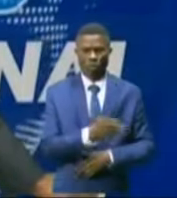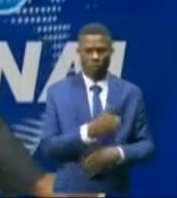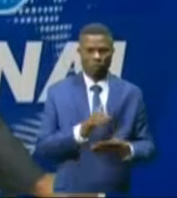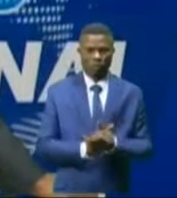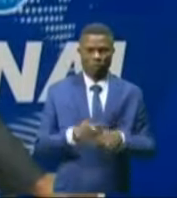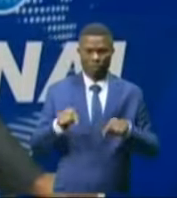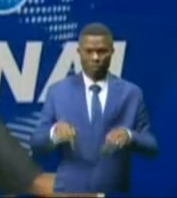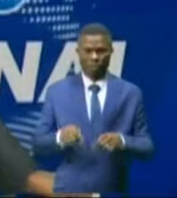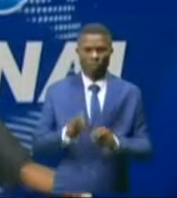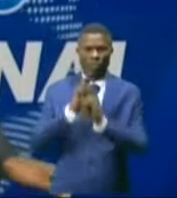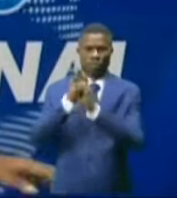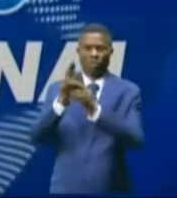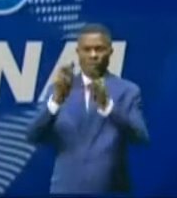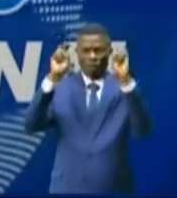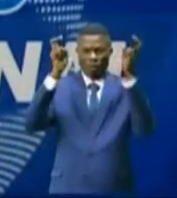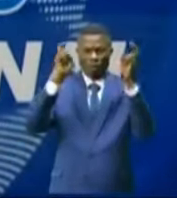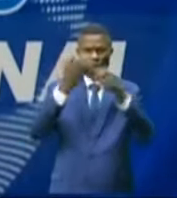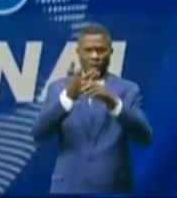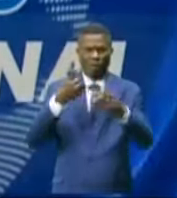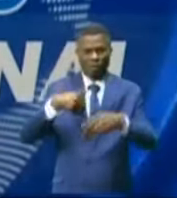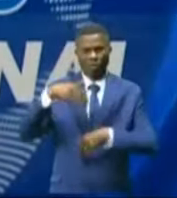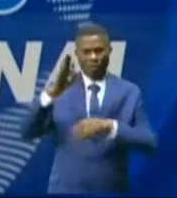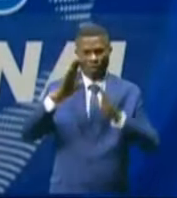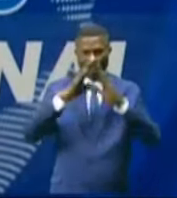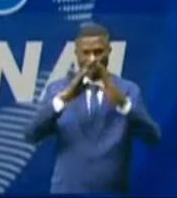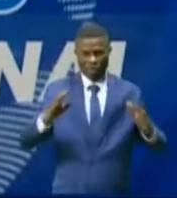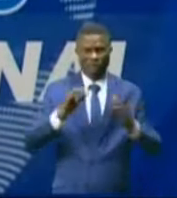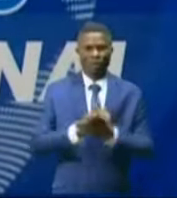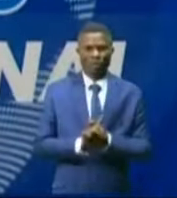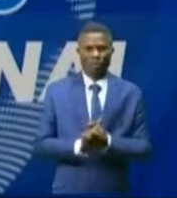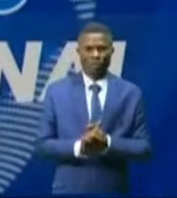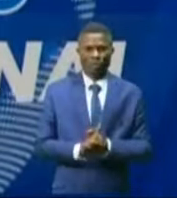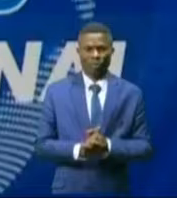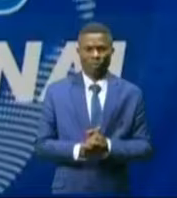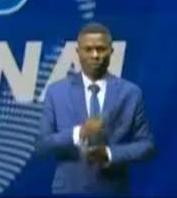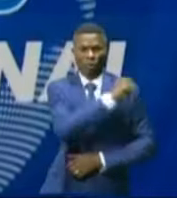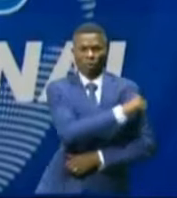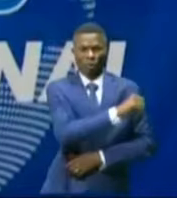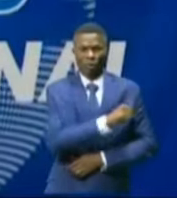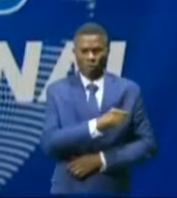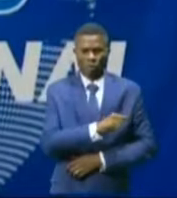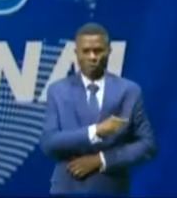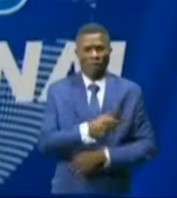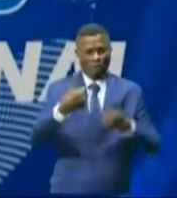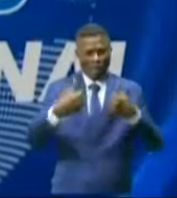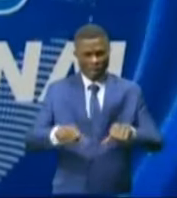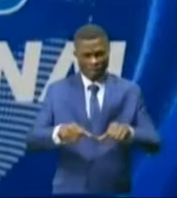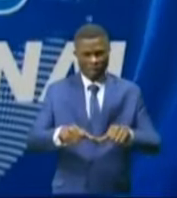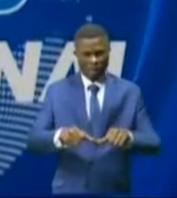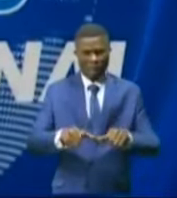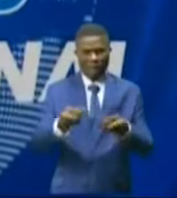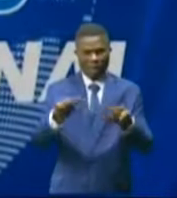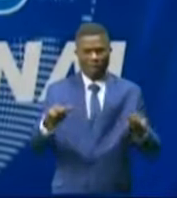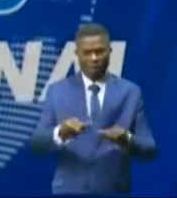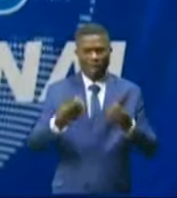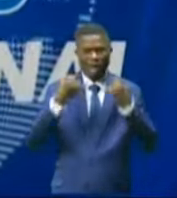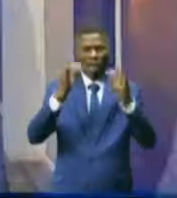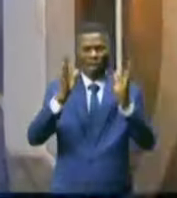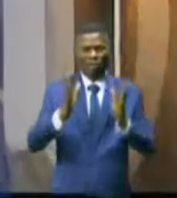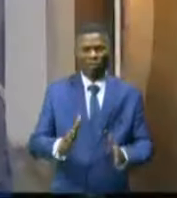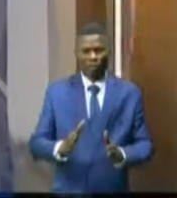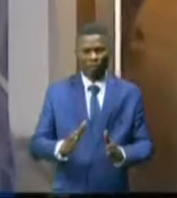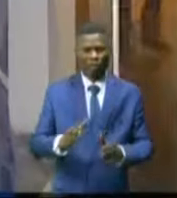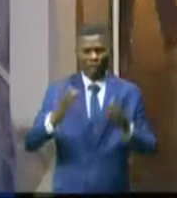Place à présent au rappel de titre avant de nous séparer. Augustin Kabuya garde son fauteuil de l'informateur. Il vient